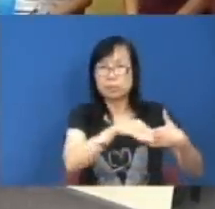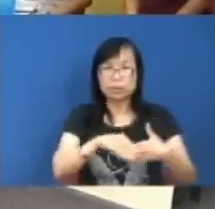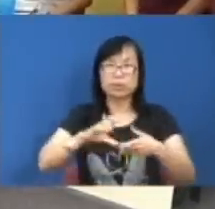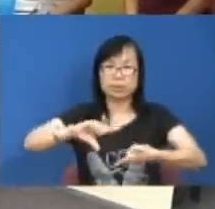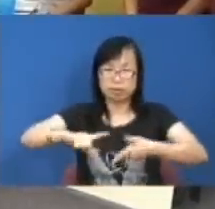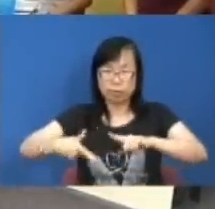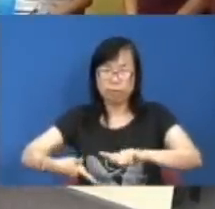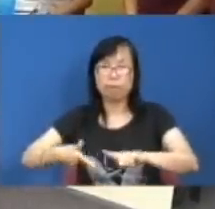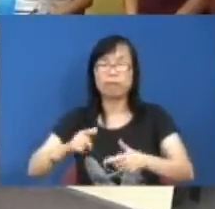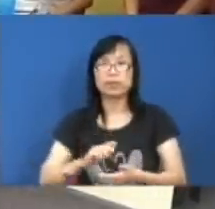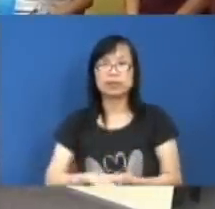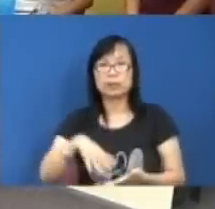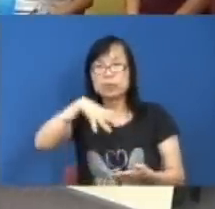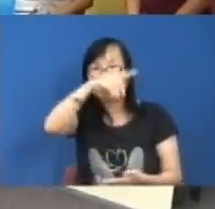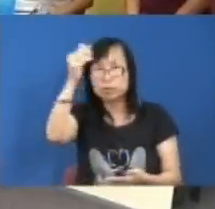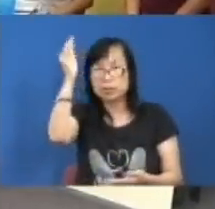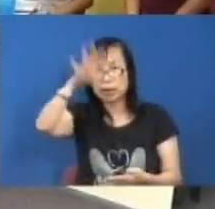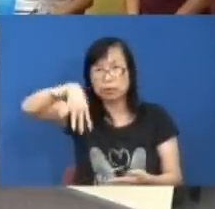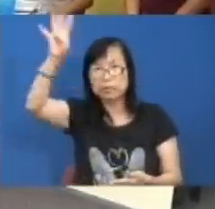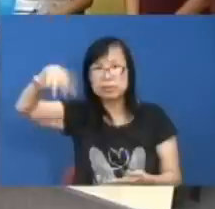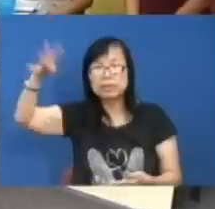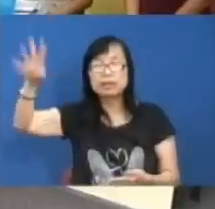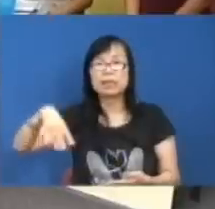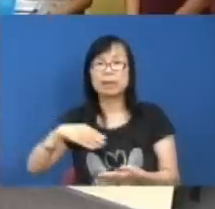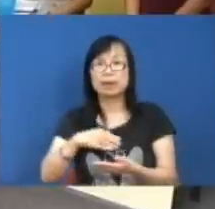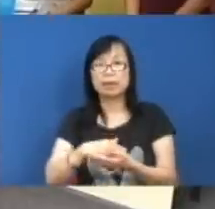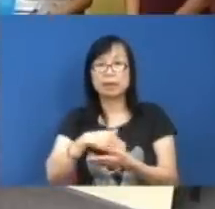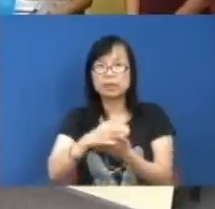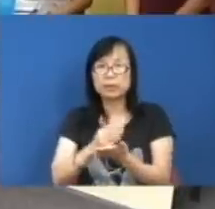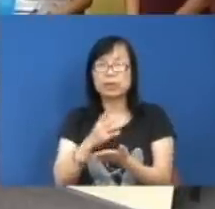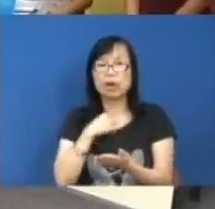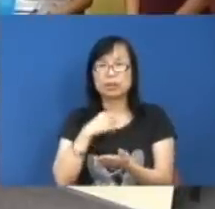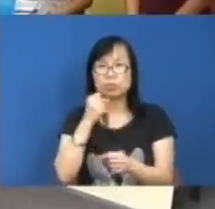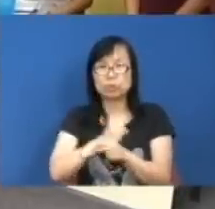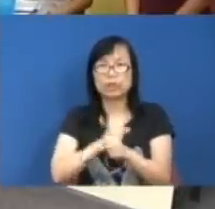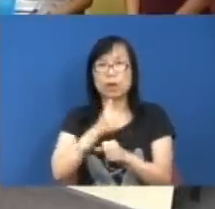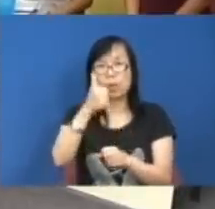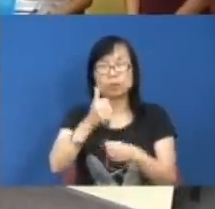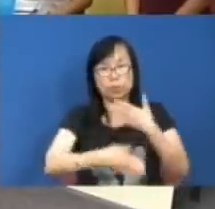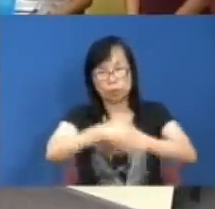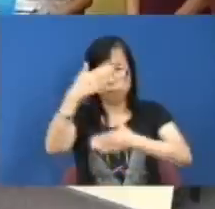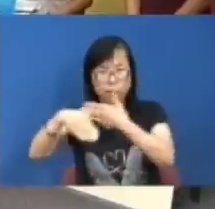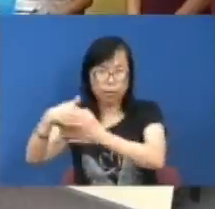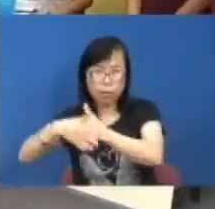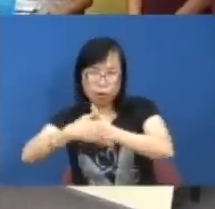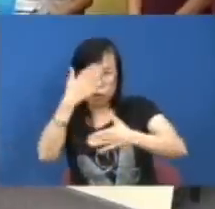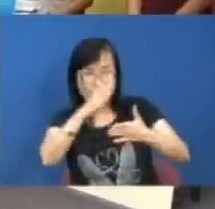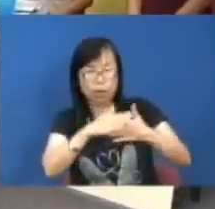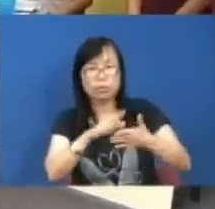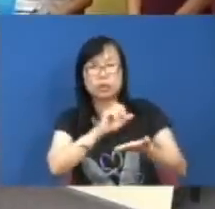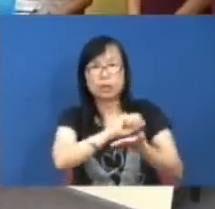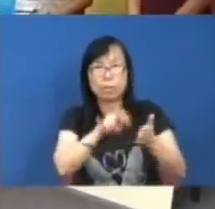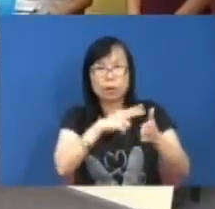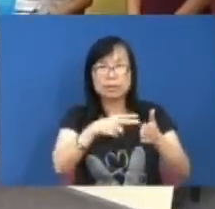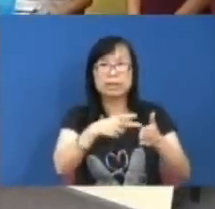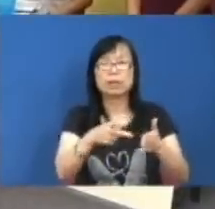即係就算係油漆嘅物料咧，都可以做好一個。完善的外牆維修嘅物料啊， 因為油漆做得好咧，就